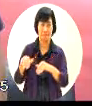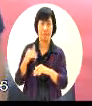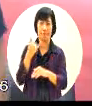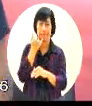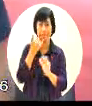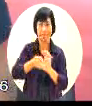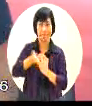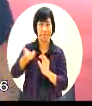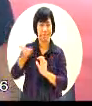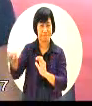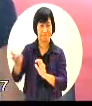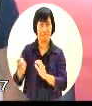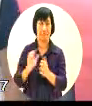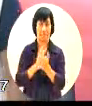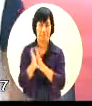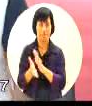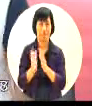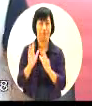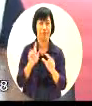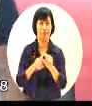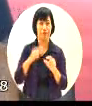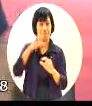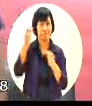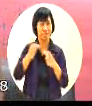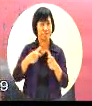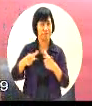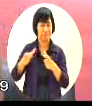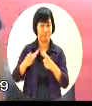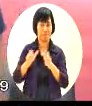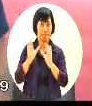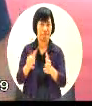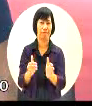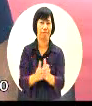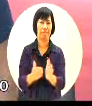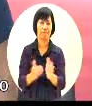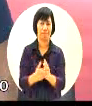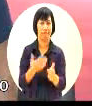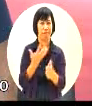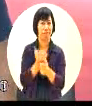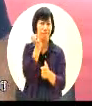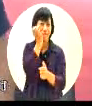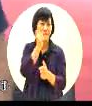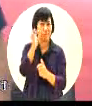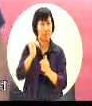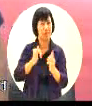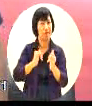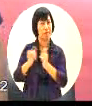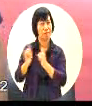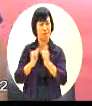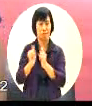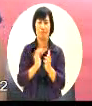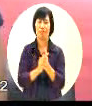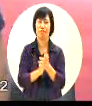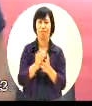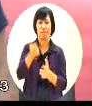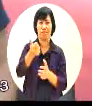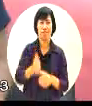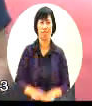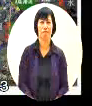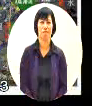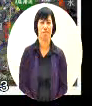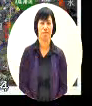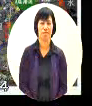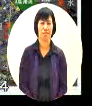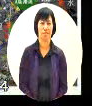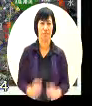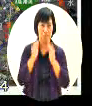当来工商公园建立起来，伫阮工商来讲，互百姓真正有够娱乐的。针对着讲，